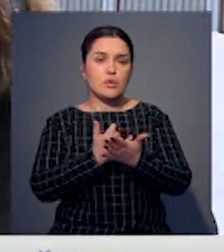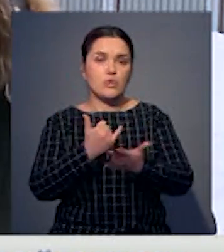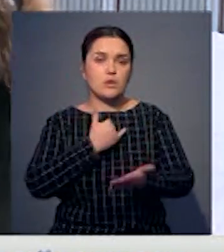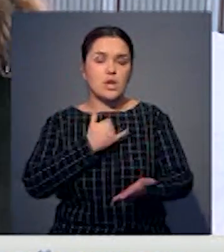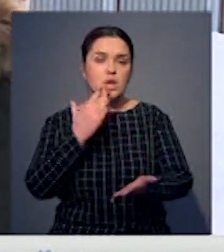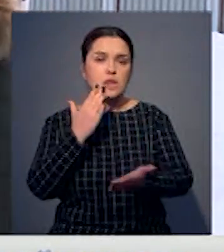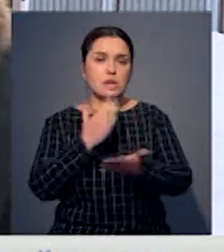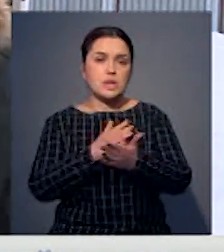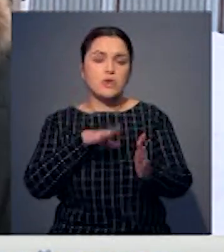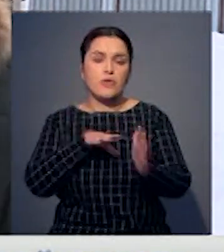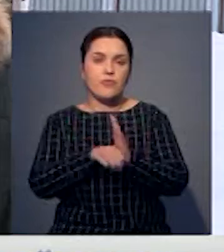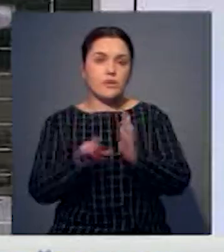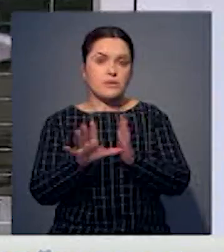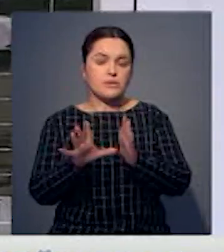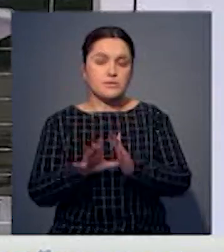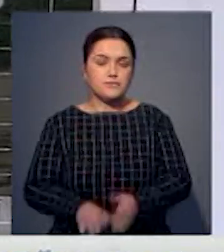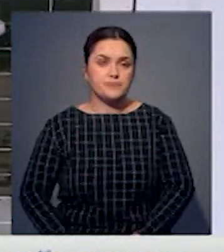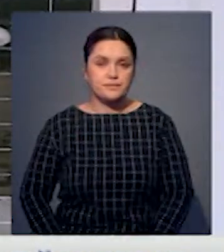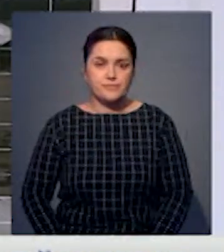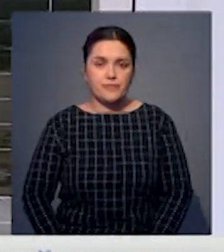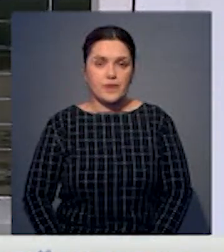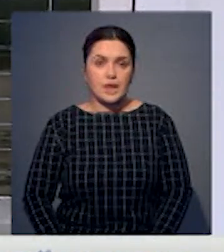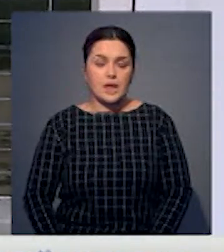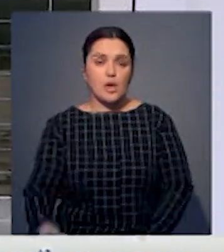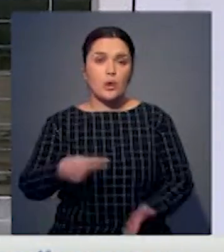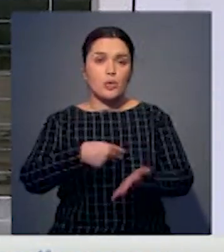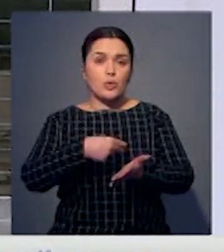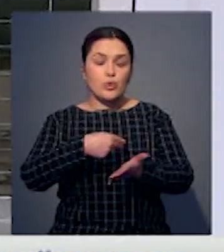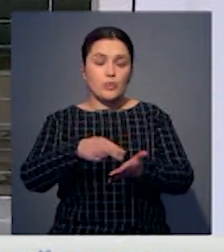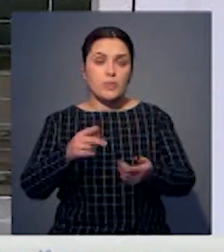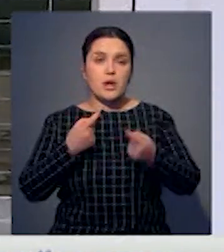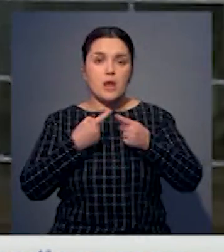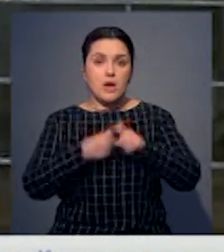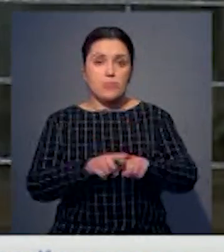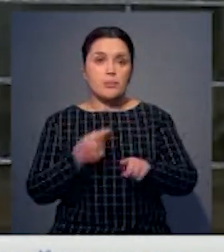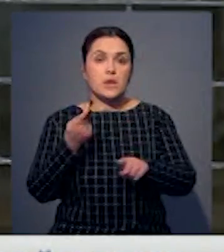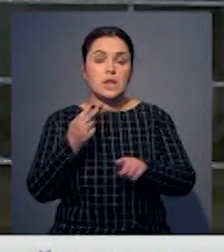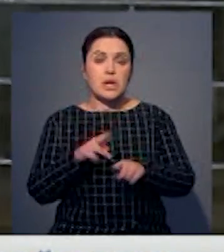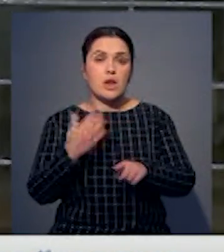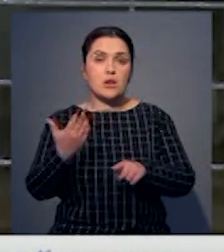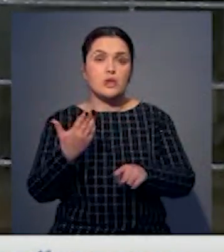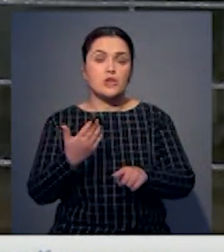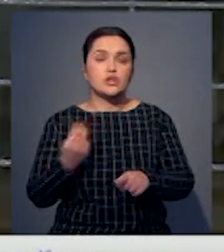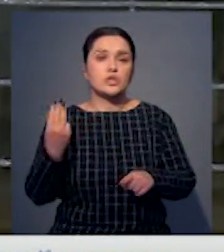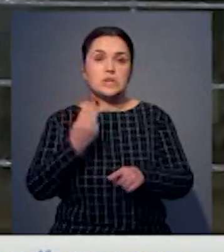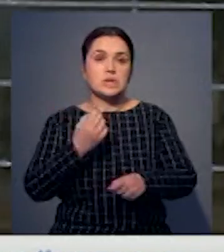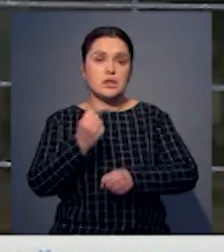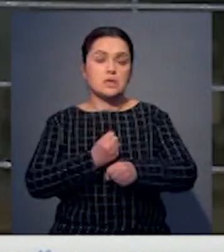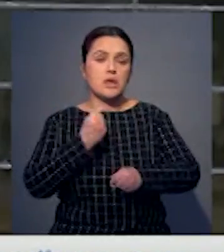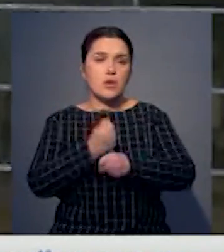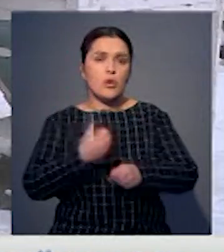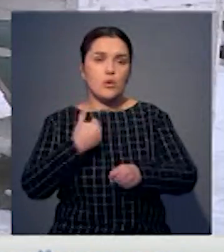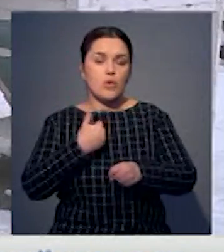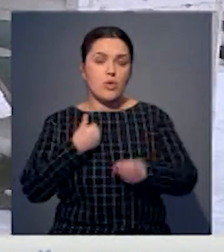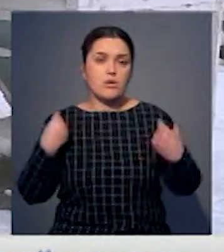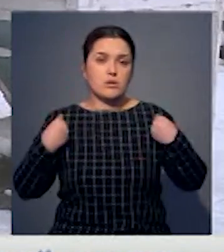ферме содержится в этой программе. Предприниматели закупили оборудование для переработки шкурок. В планах организовать пошив меховых изделий,